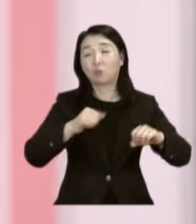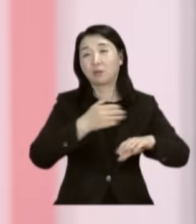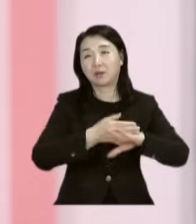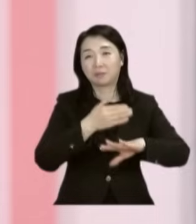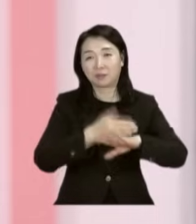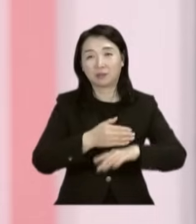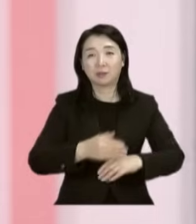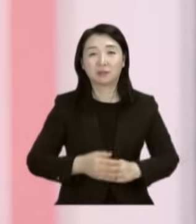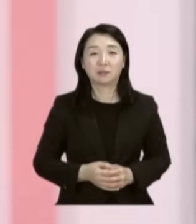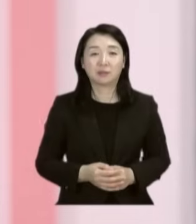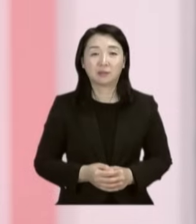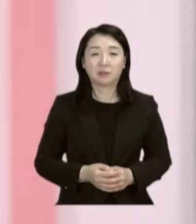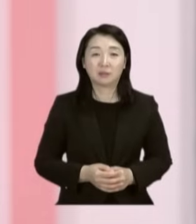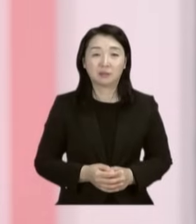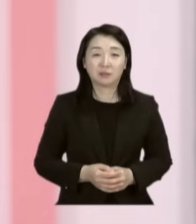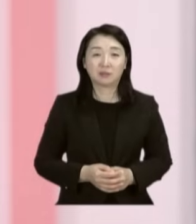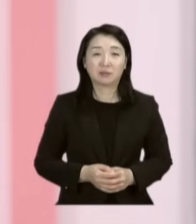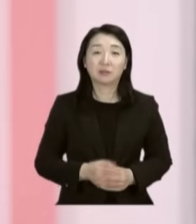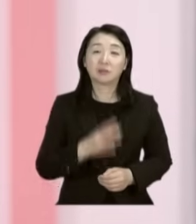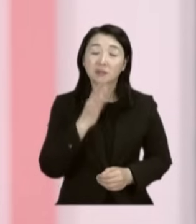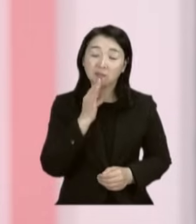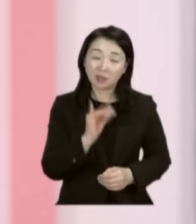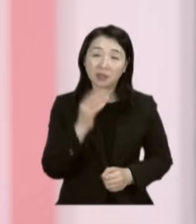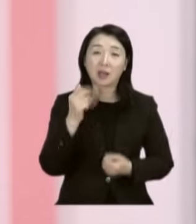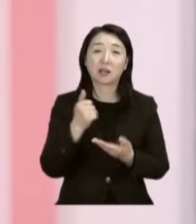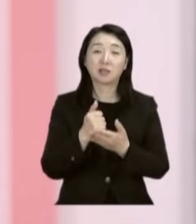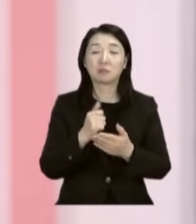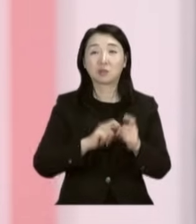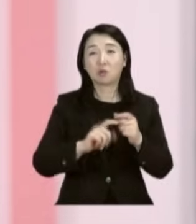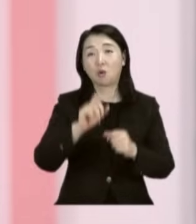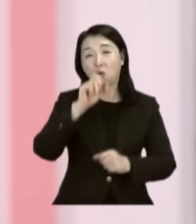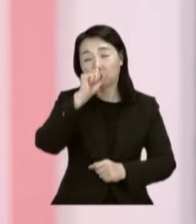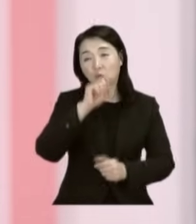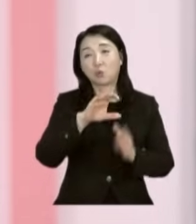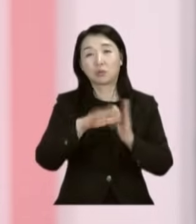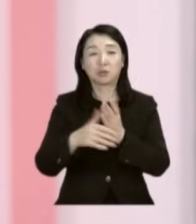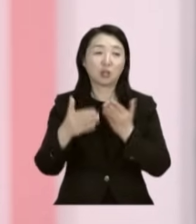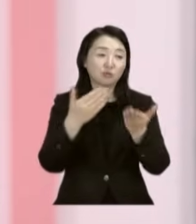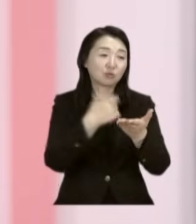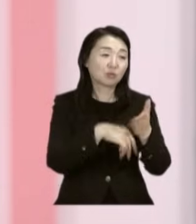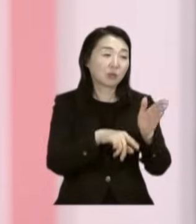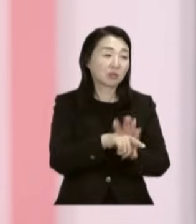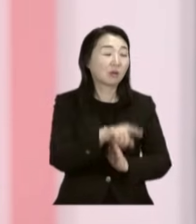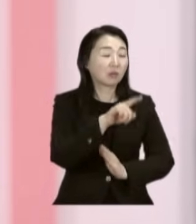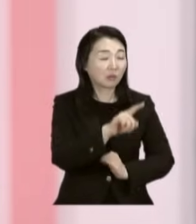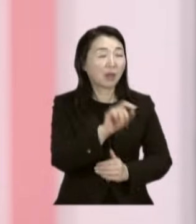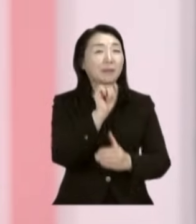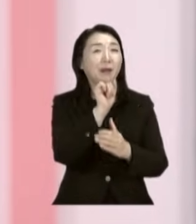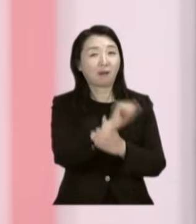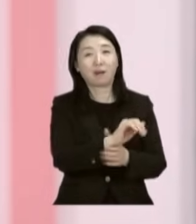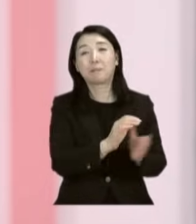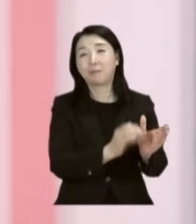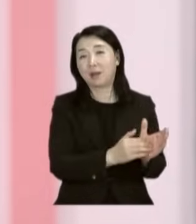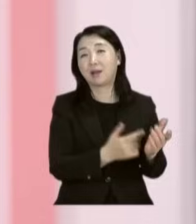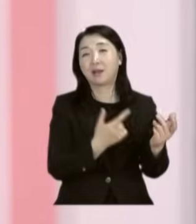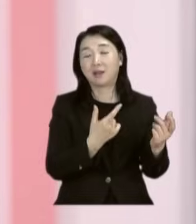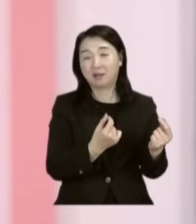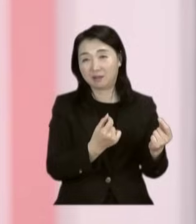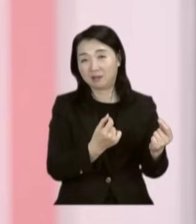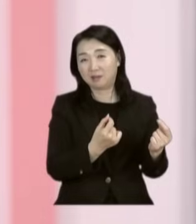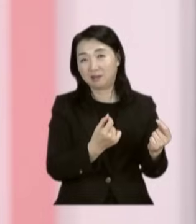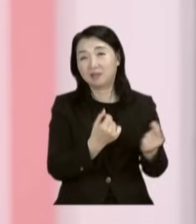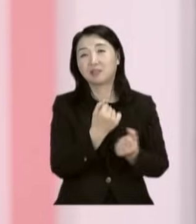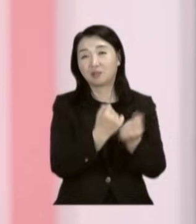자체도 그래서 어 친구한테 당연히 하나님이 더 좋은 거를 좋은 때에 주시려고 너한테 지금 허락하신거다